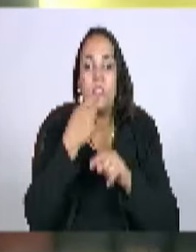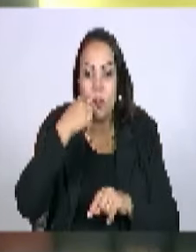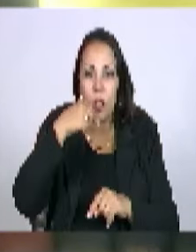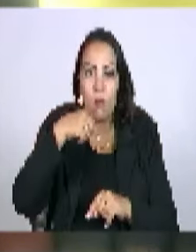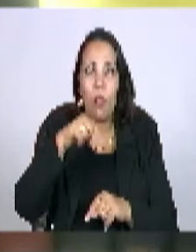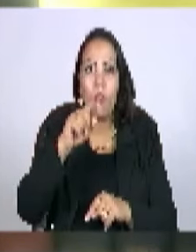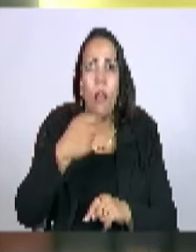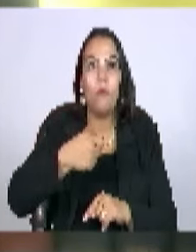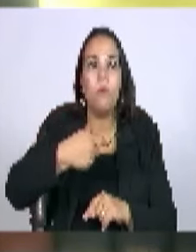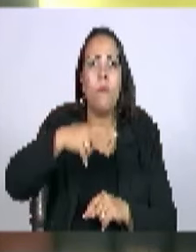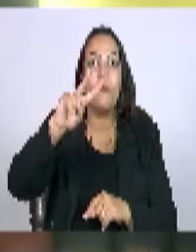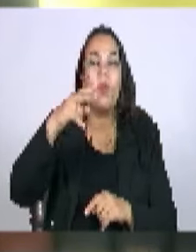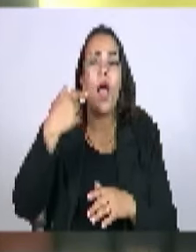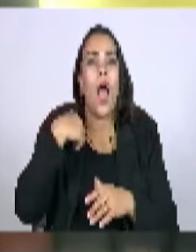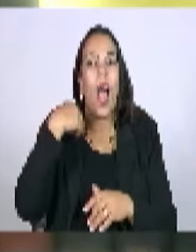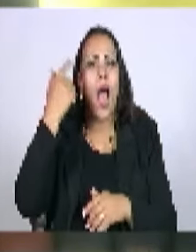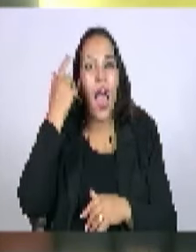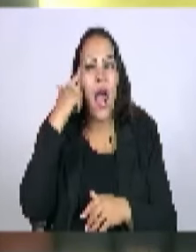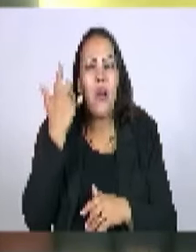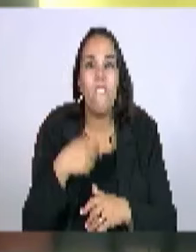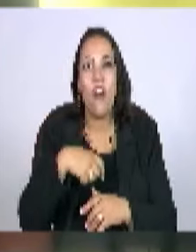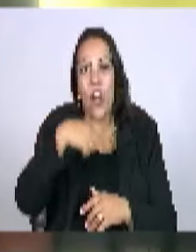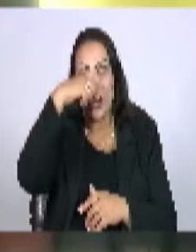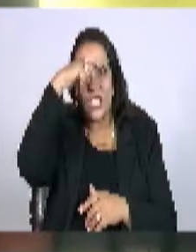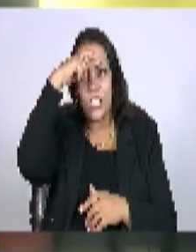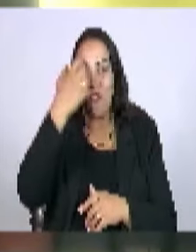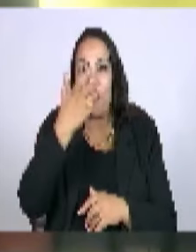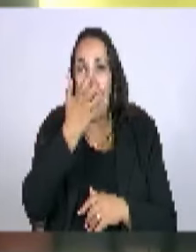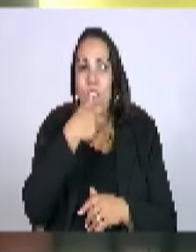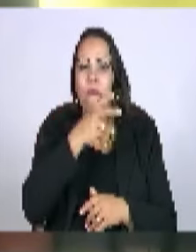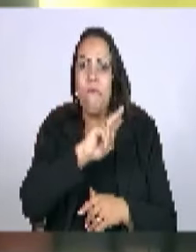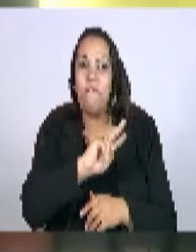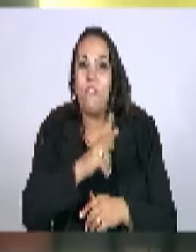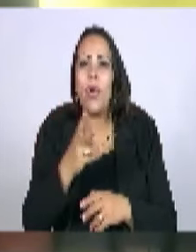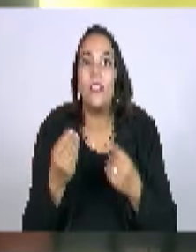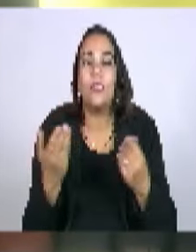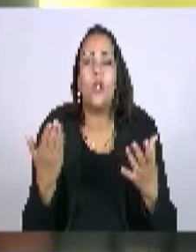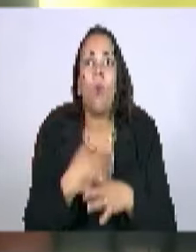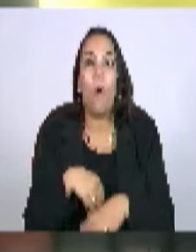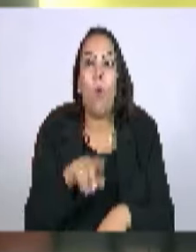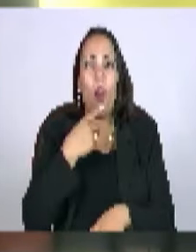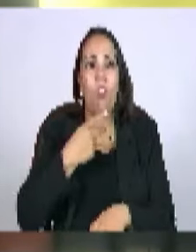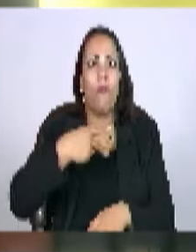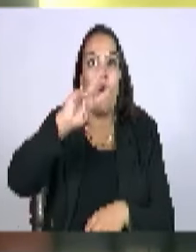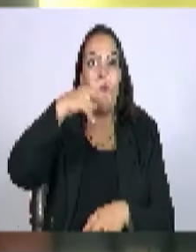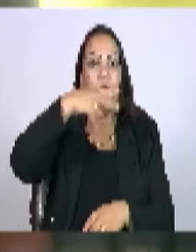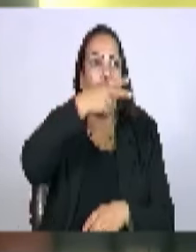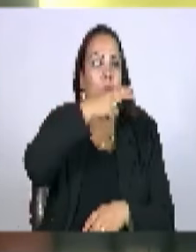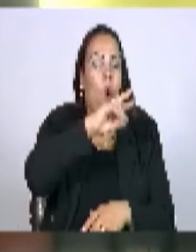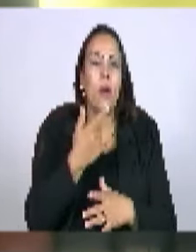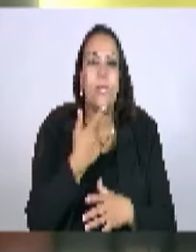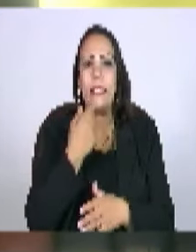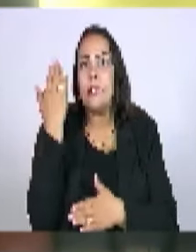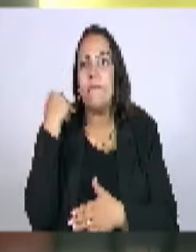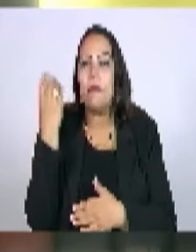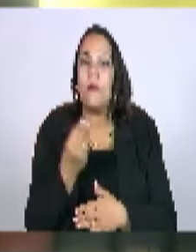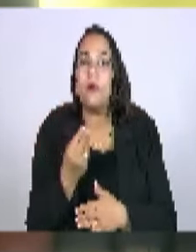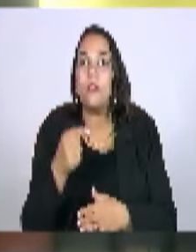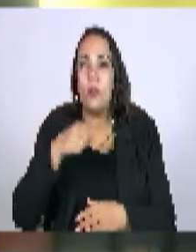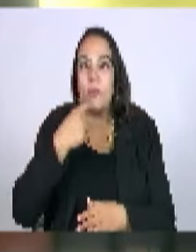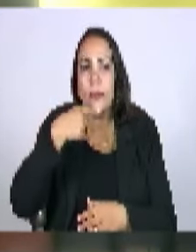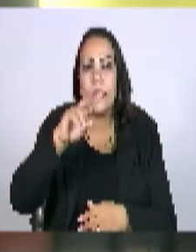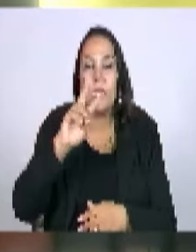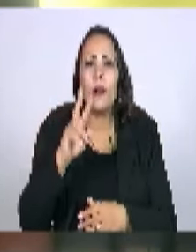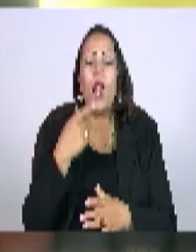وانتم عارفين موسم الفاكهه هو موسم صيفي في مصر اسعار مرتفعه عن السنوات الماضيه وعن